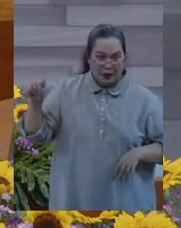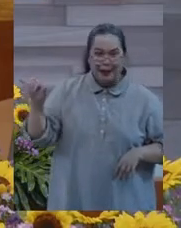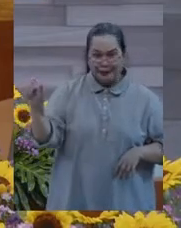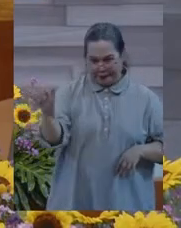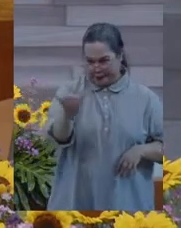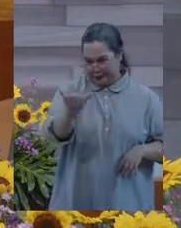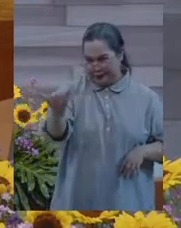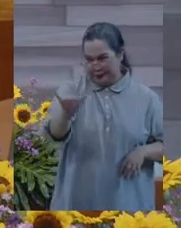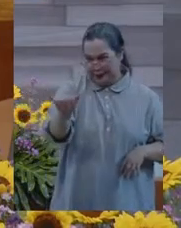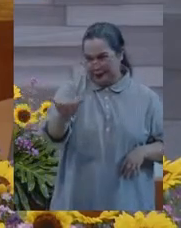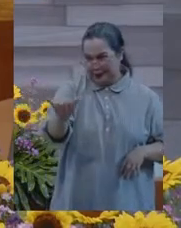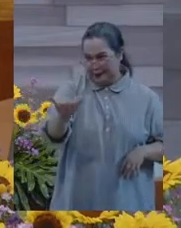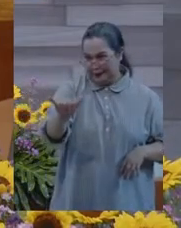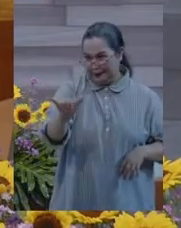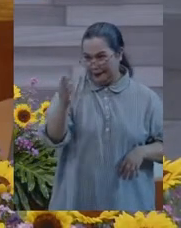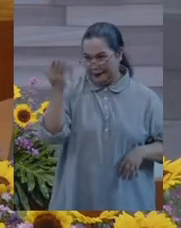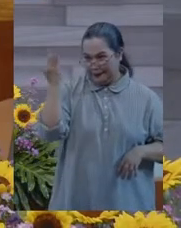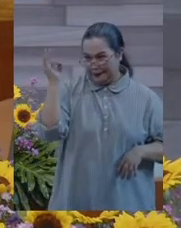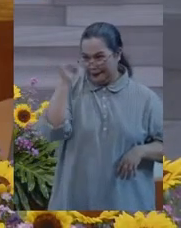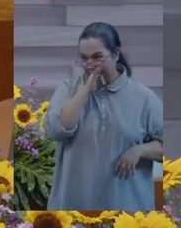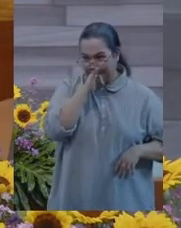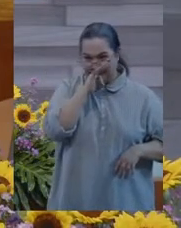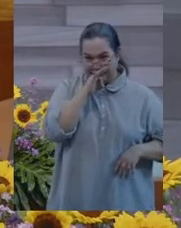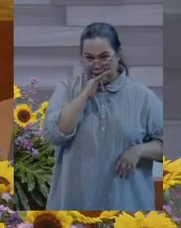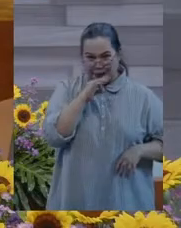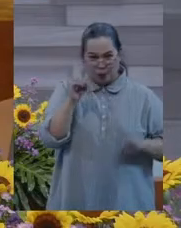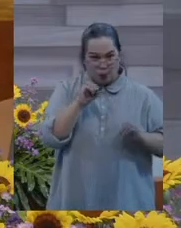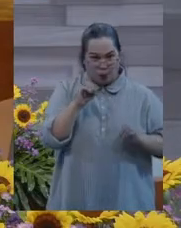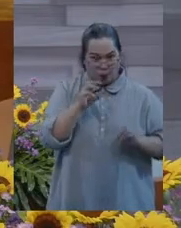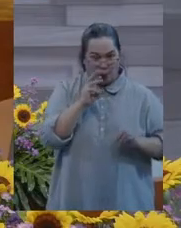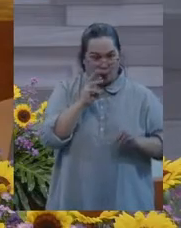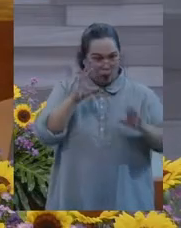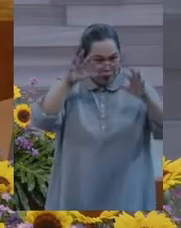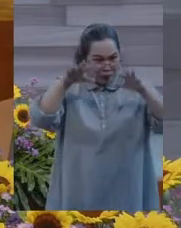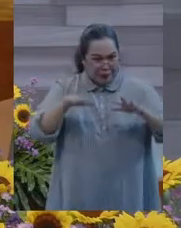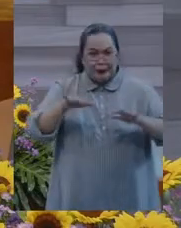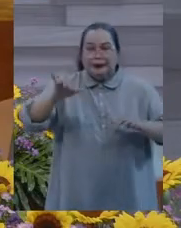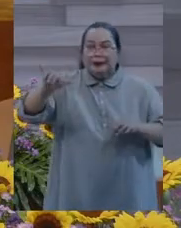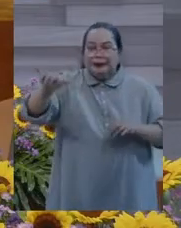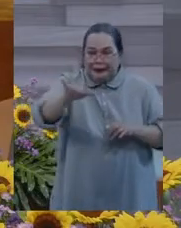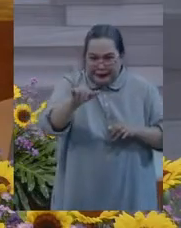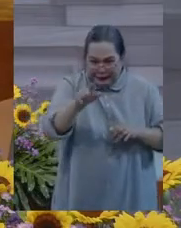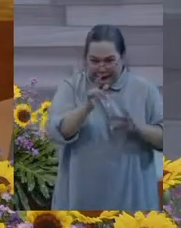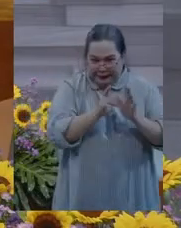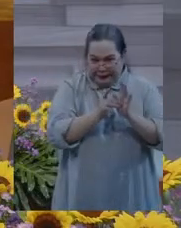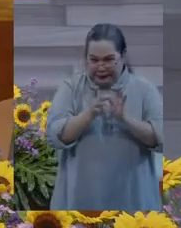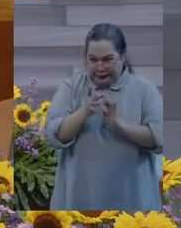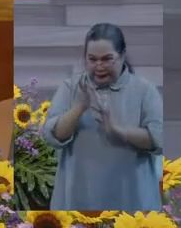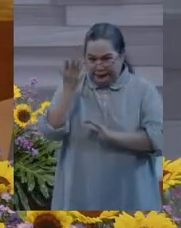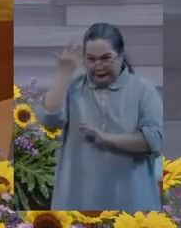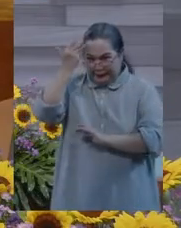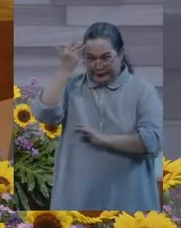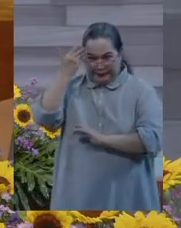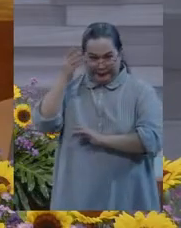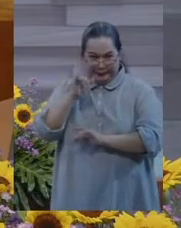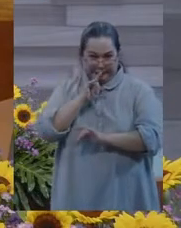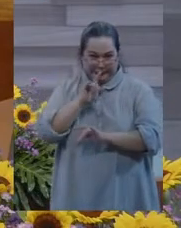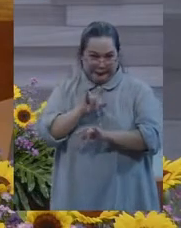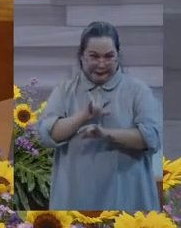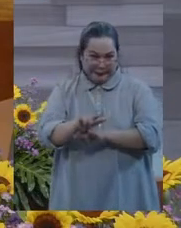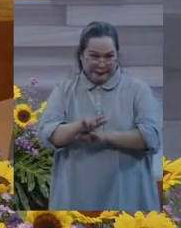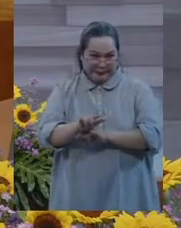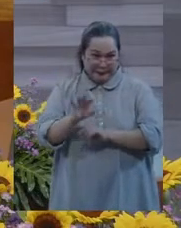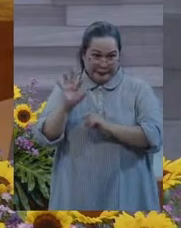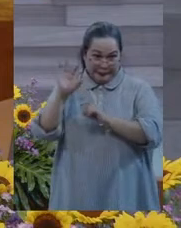Kasi walang tubig, walang ulan na dala, nadadala lang ng hangin, swept along by winds. Fruitless